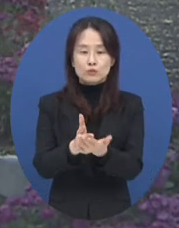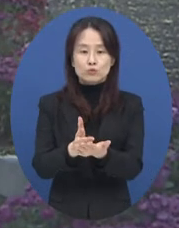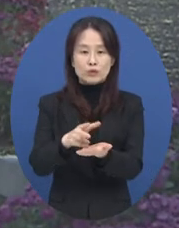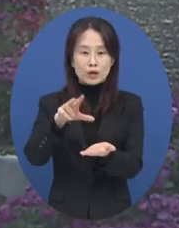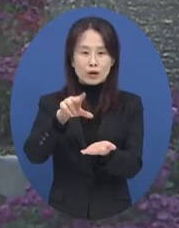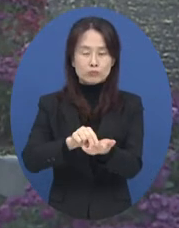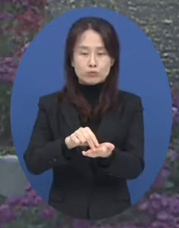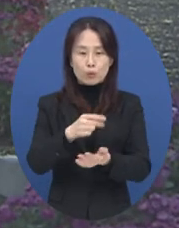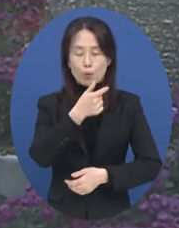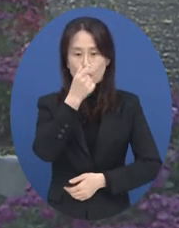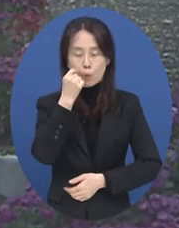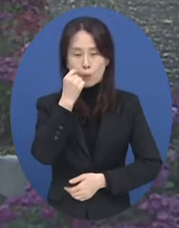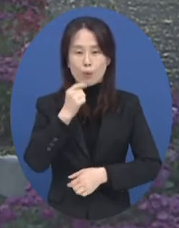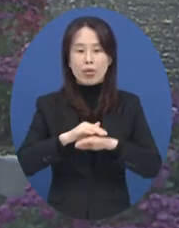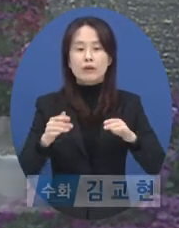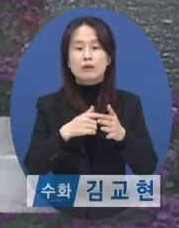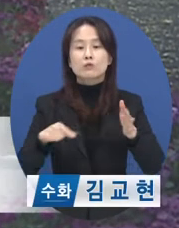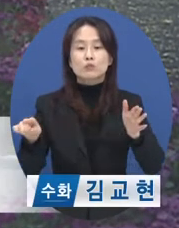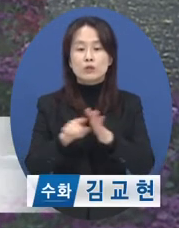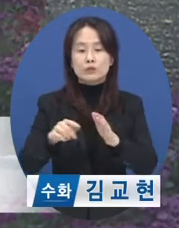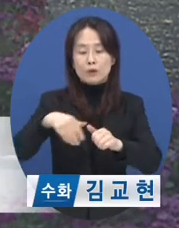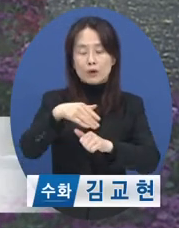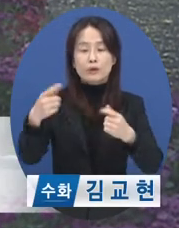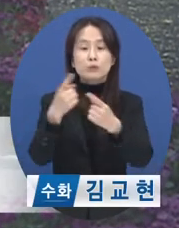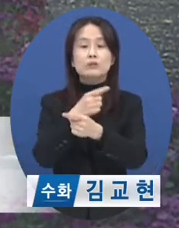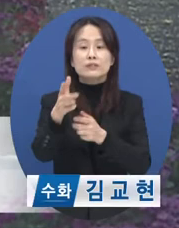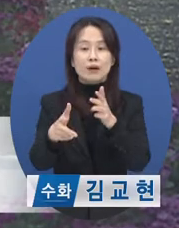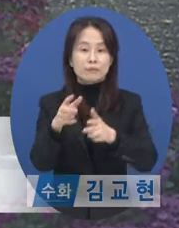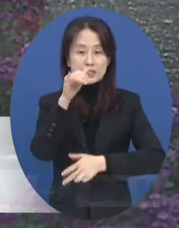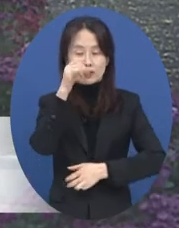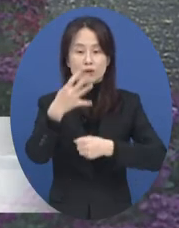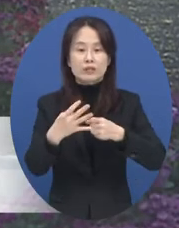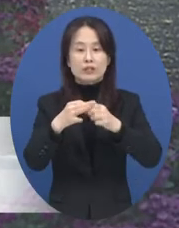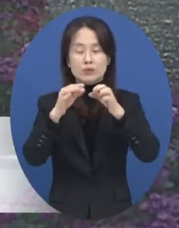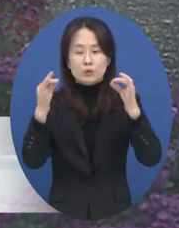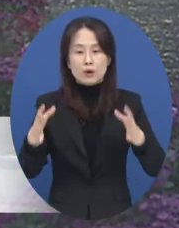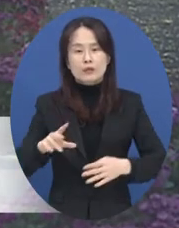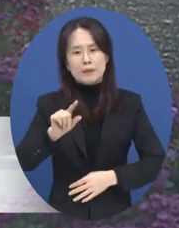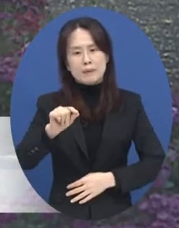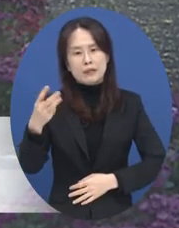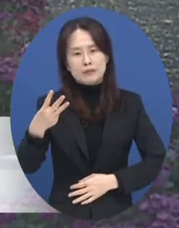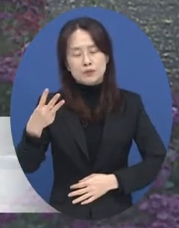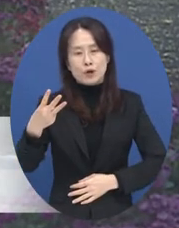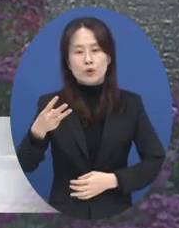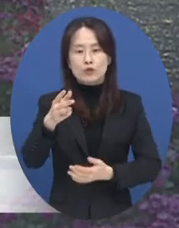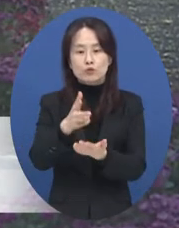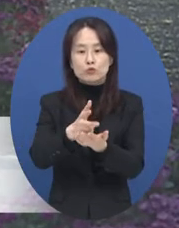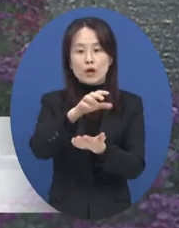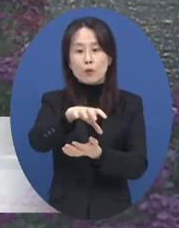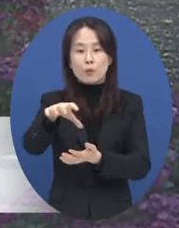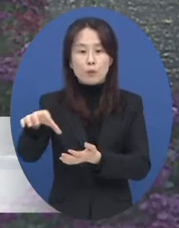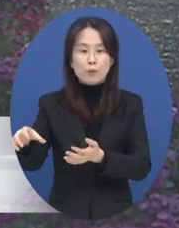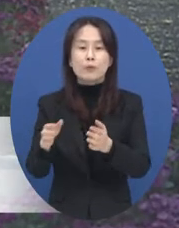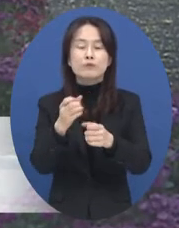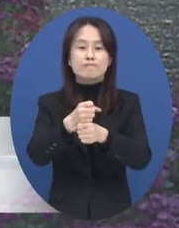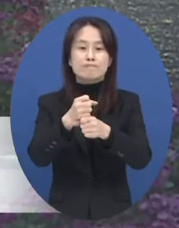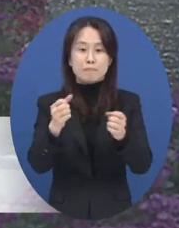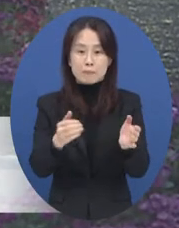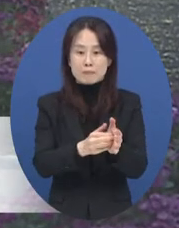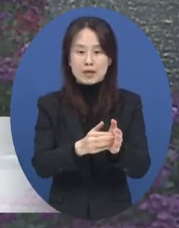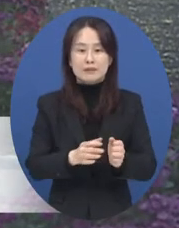경기도가 주차난 해결을 위해 환경 개선 사업을 벌이고 있는데요. 4년 동안 13,000여 개 주차 공간을